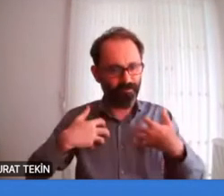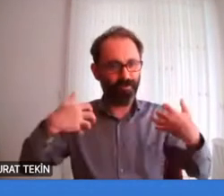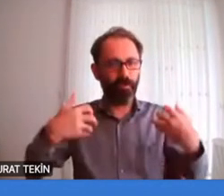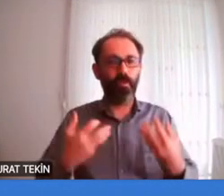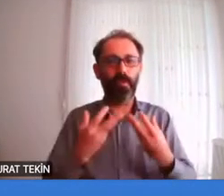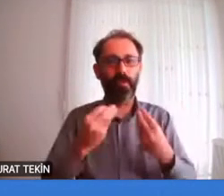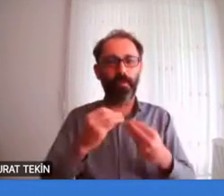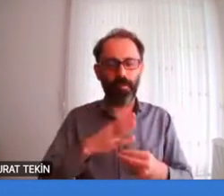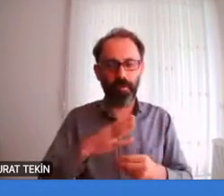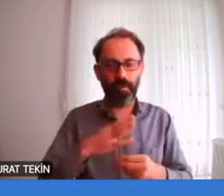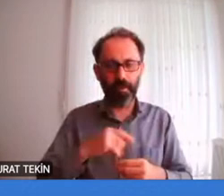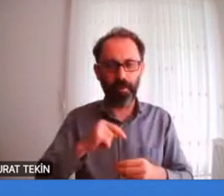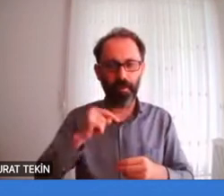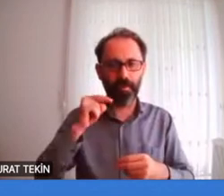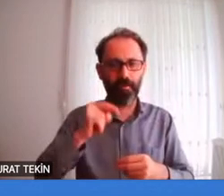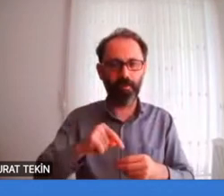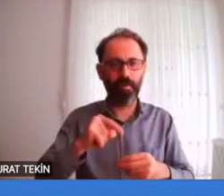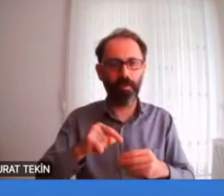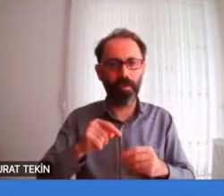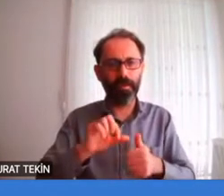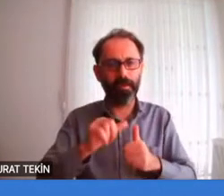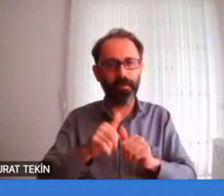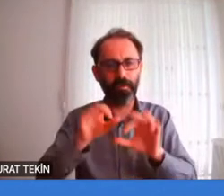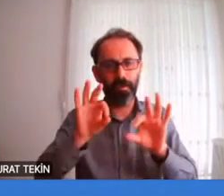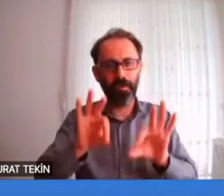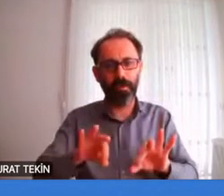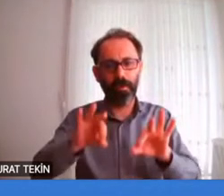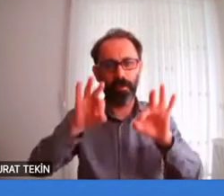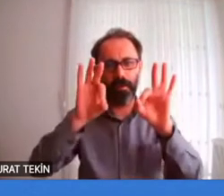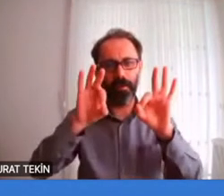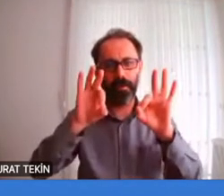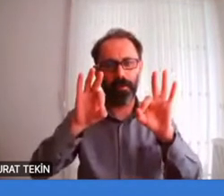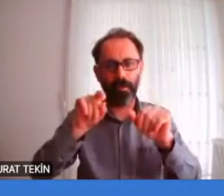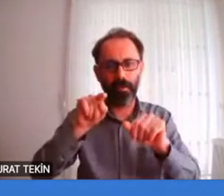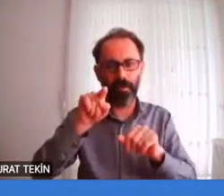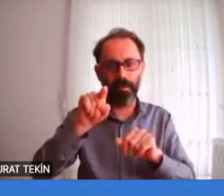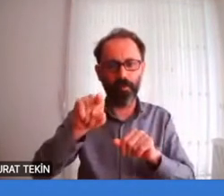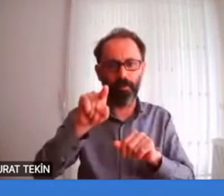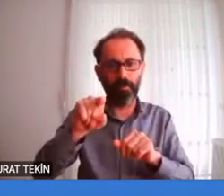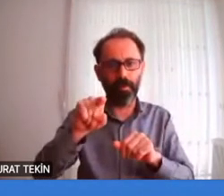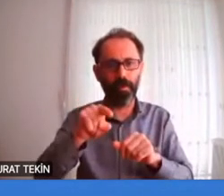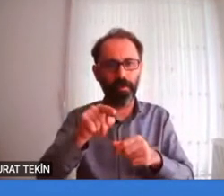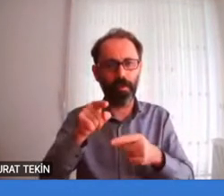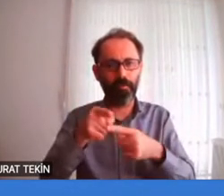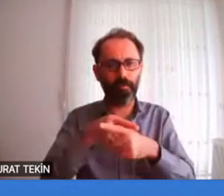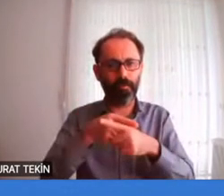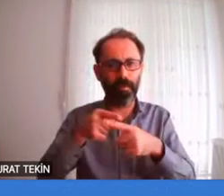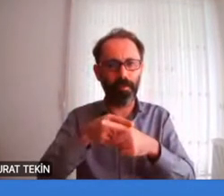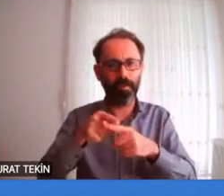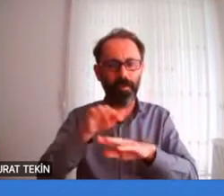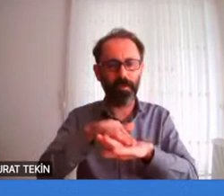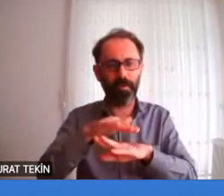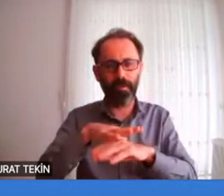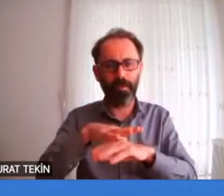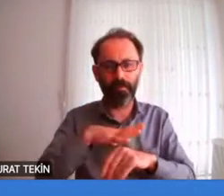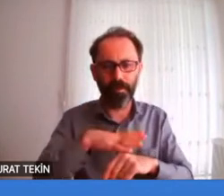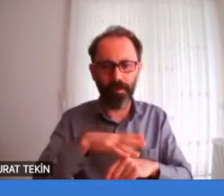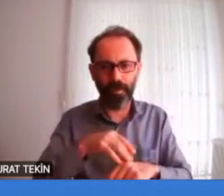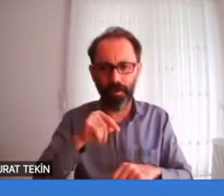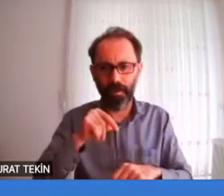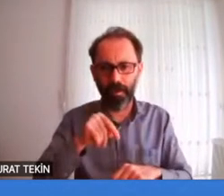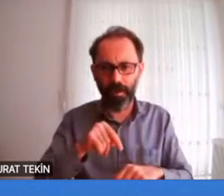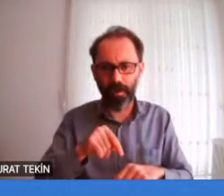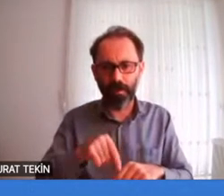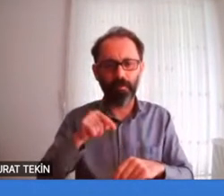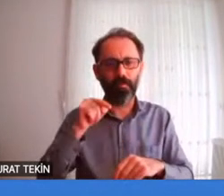Bizim hazırladığımız bazı projelerimiz var. Sizlerle bunu bu noktada paylaşmak bizleri de gerçekten çok mutlu edecektir. Umarım